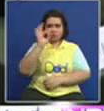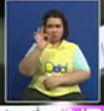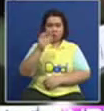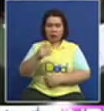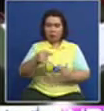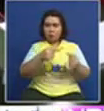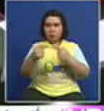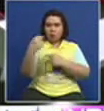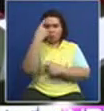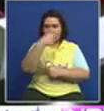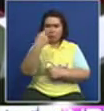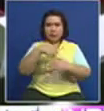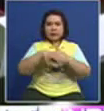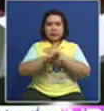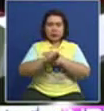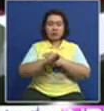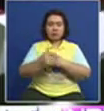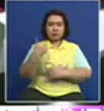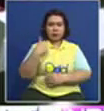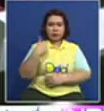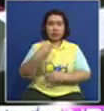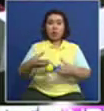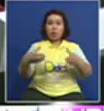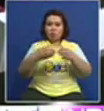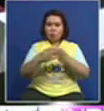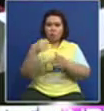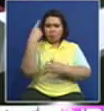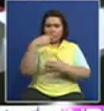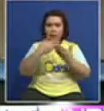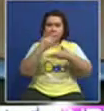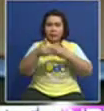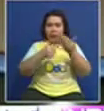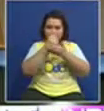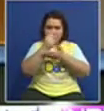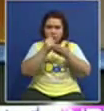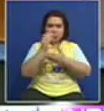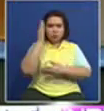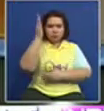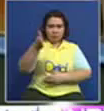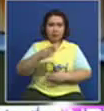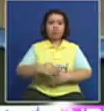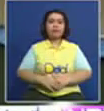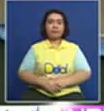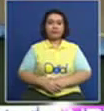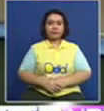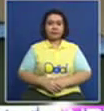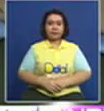ไปยังกลุ่มคนที่หลบหนีรวมทั้งกลุ่มขบวนการค้ายาเสพติดรายนี้ต่อไปค่ะ